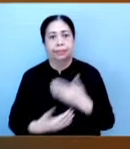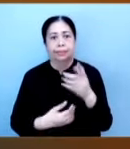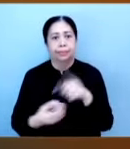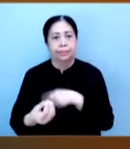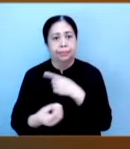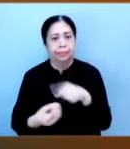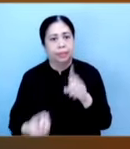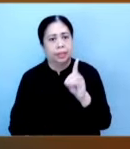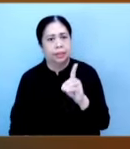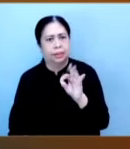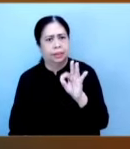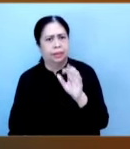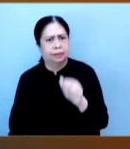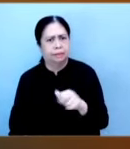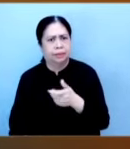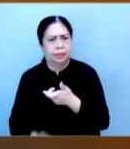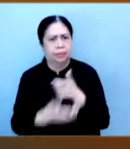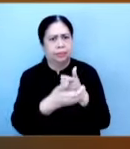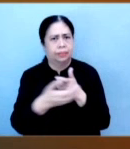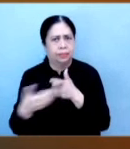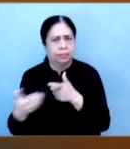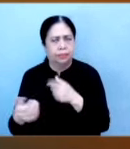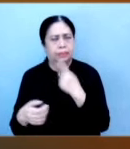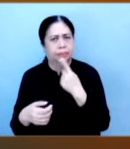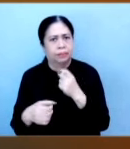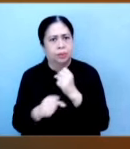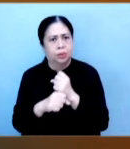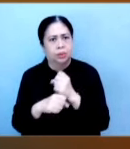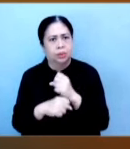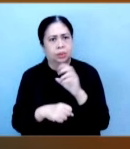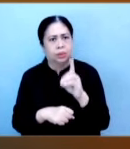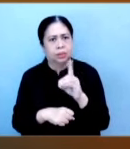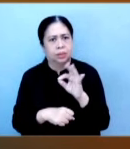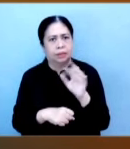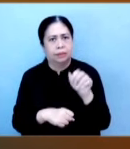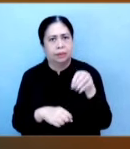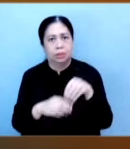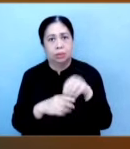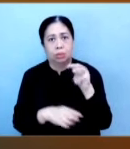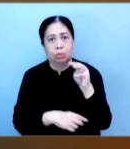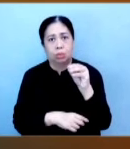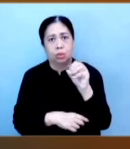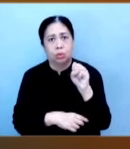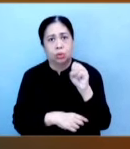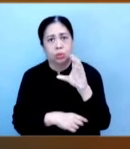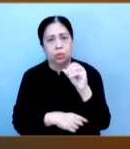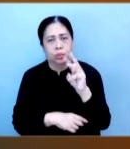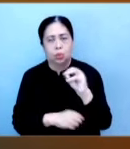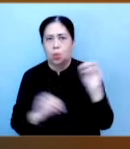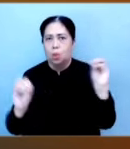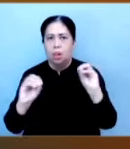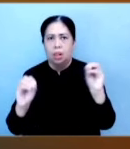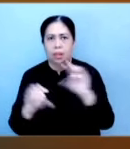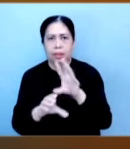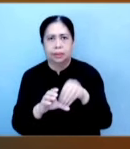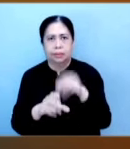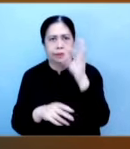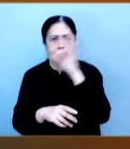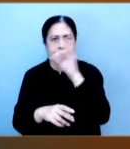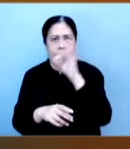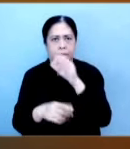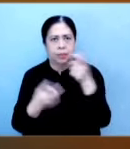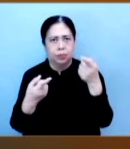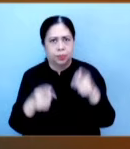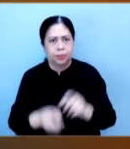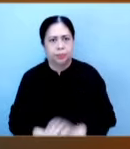of Foreign Affairs ang pamamaril siniguro na rin ang embahada ng bansa sa Moscow na walang nadamay na Pinoy sa insidente nagbabalita